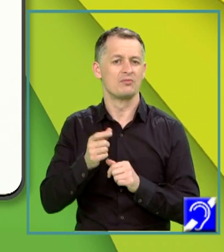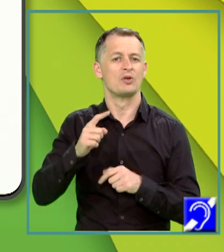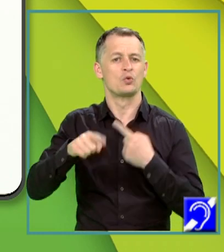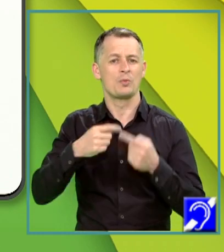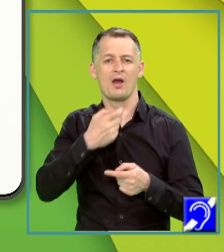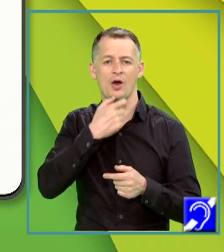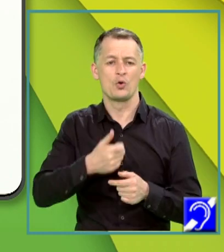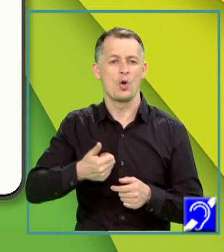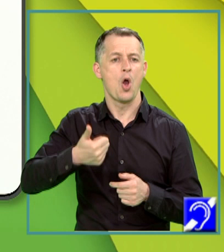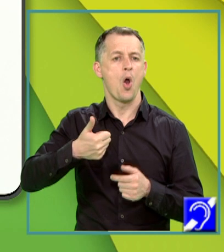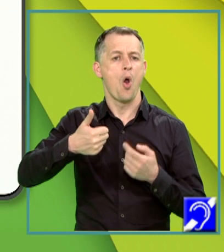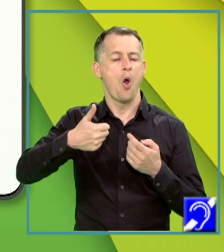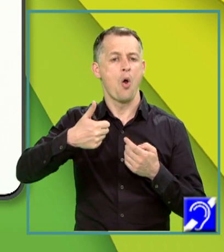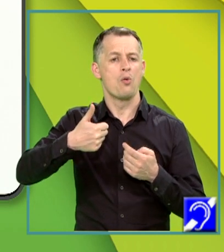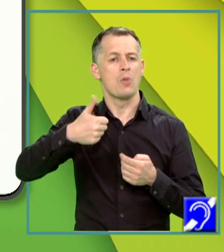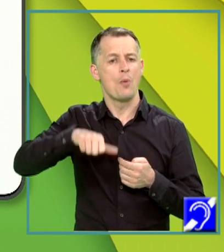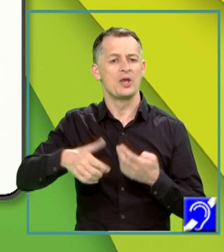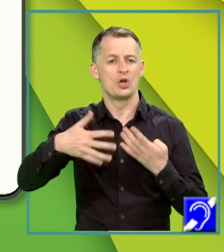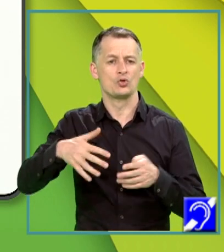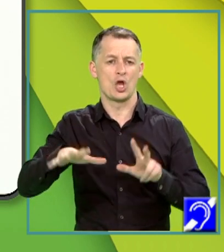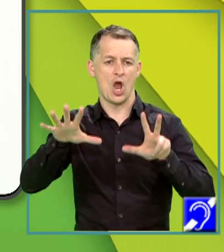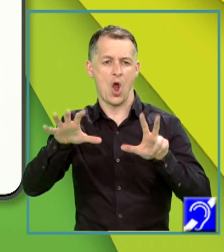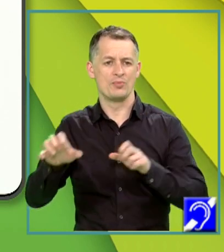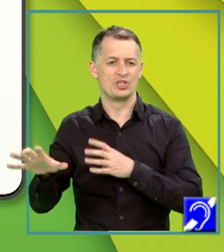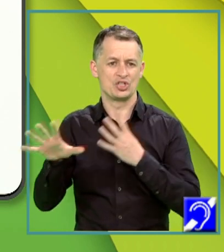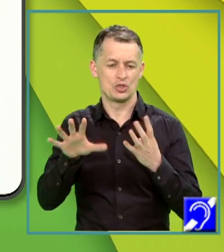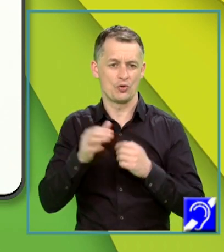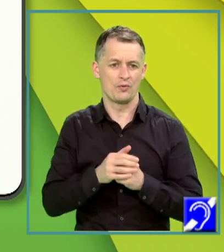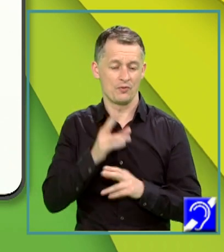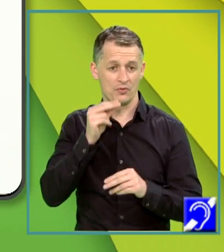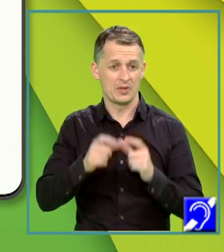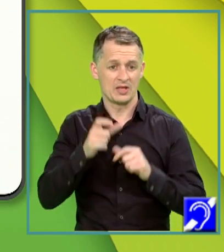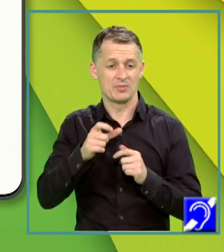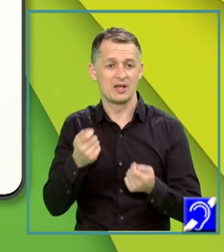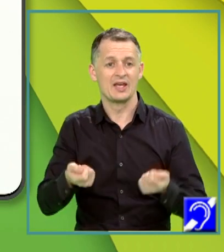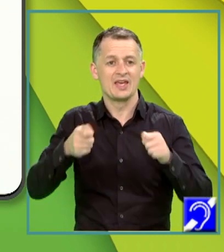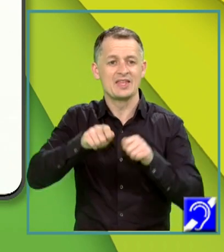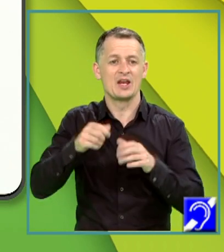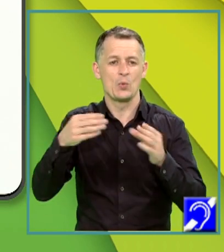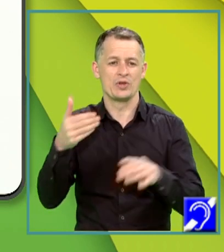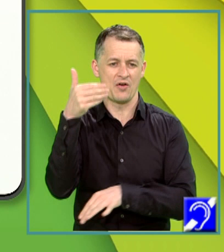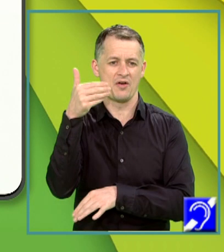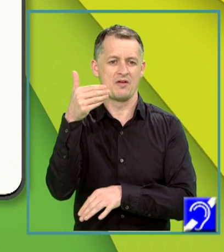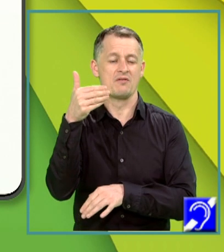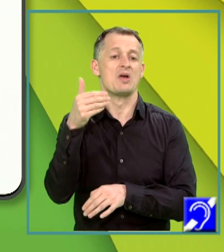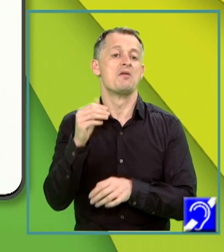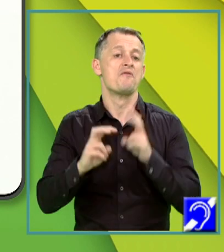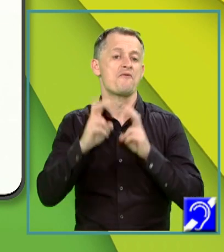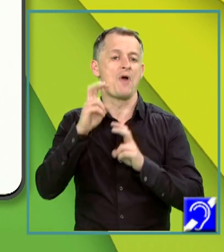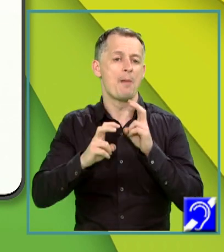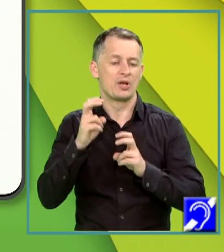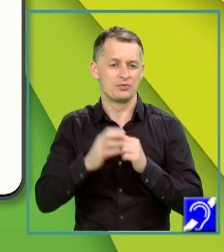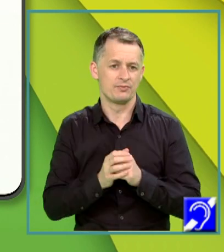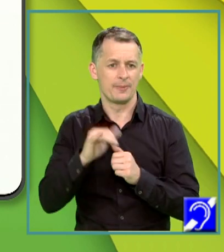anul 1989 discutăm despre un declin despre inchiderea multor fabrici despre restructurări și